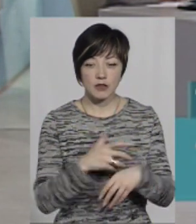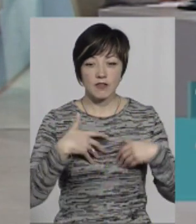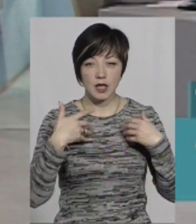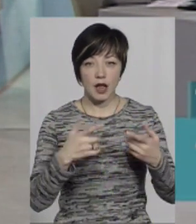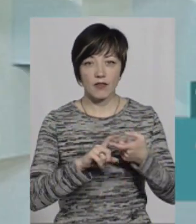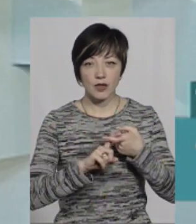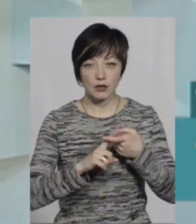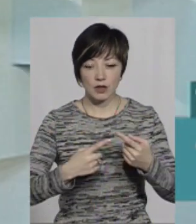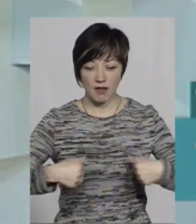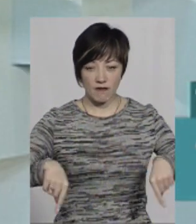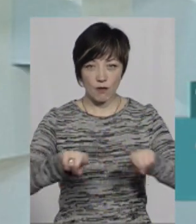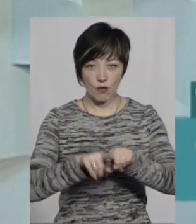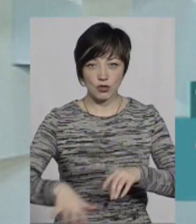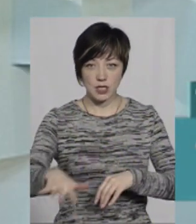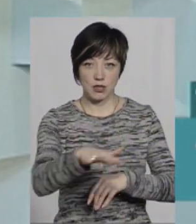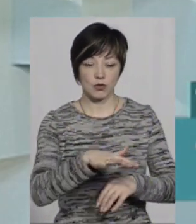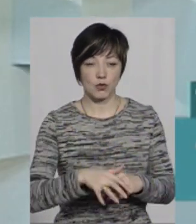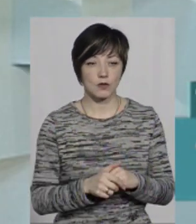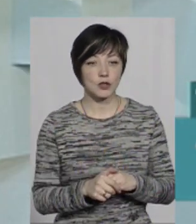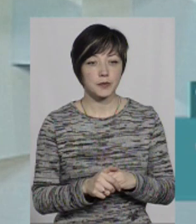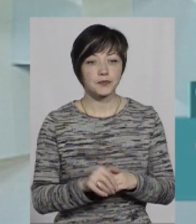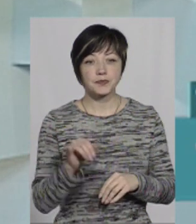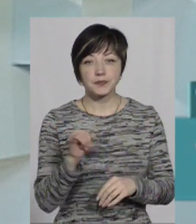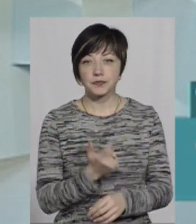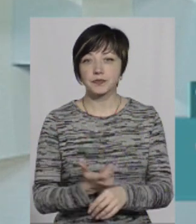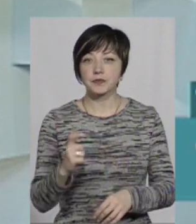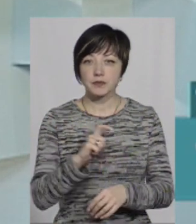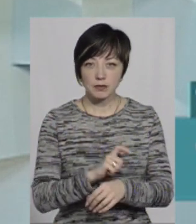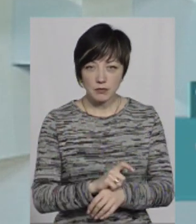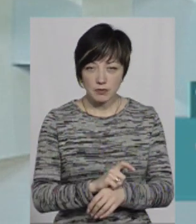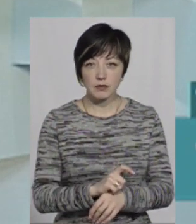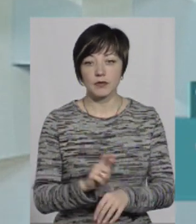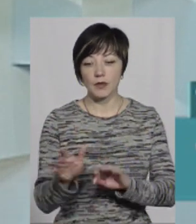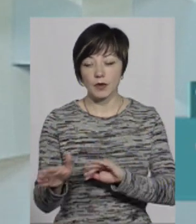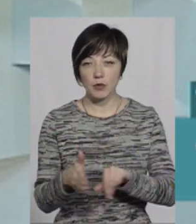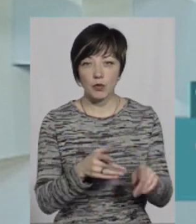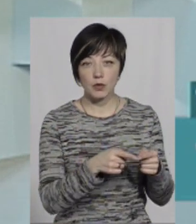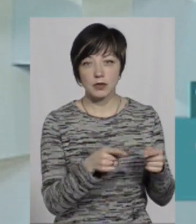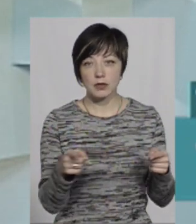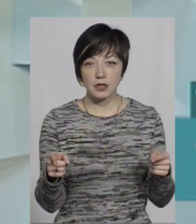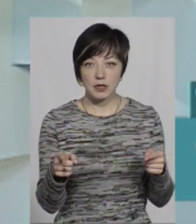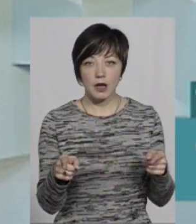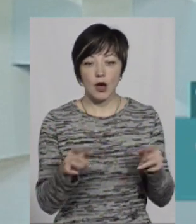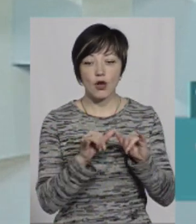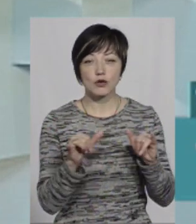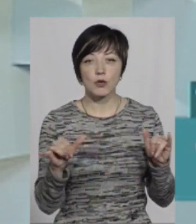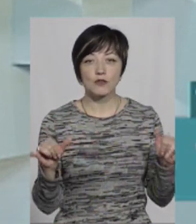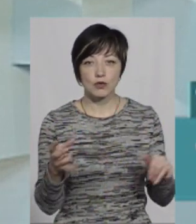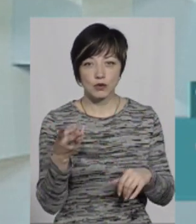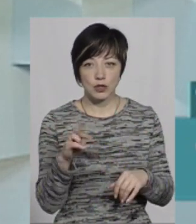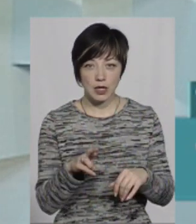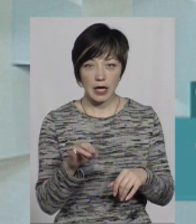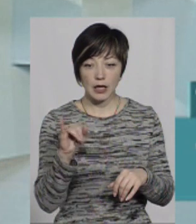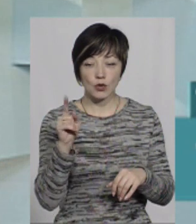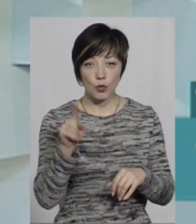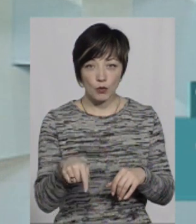виділяє віруси в навколишнє середовище і найбільше проходить його розповсюдження.